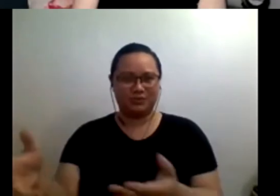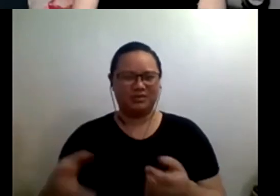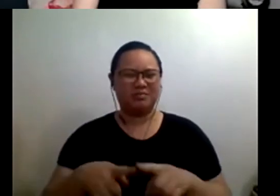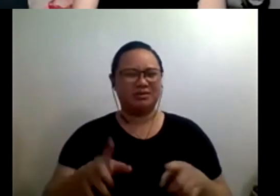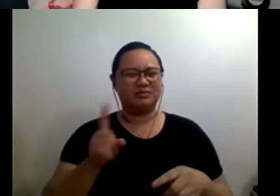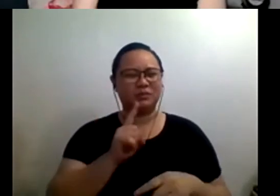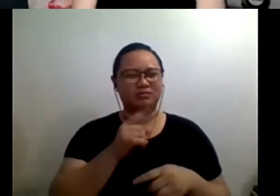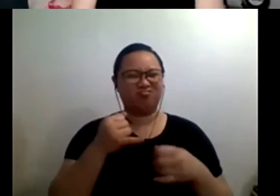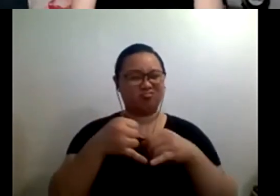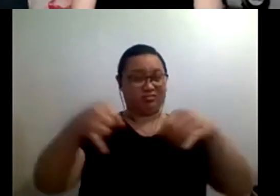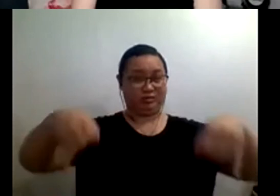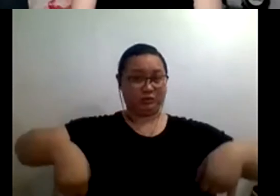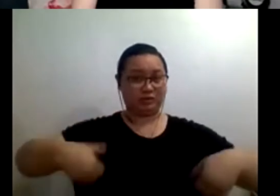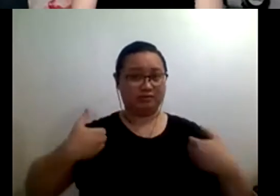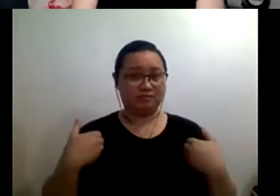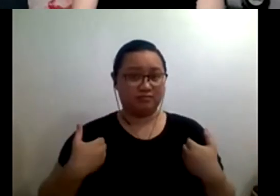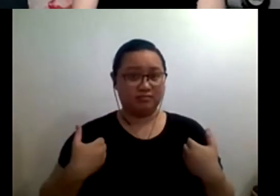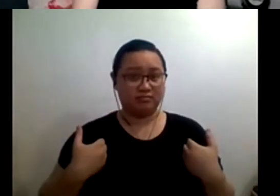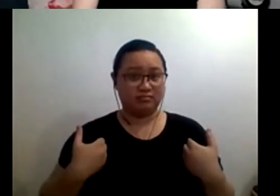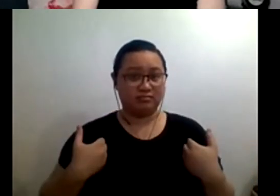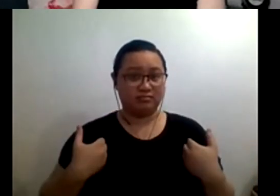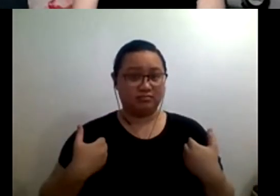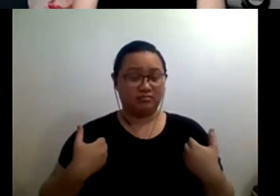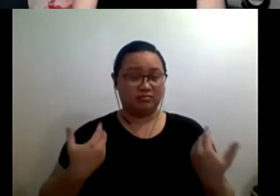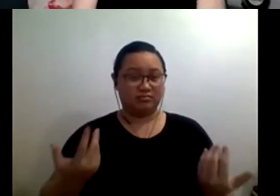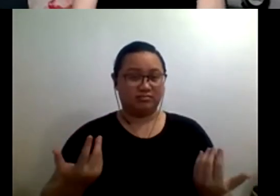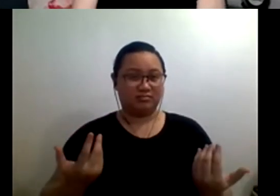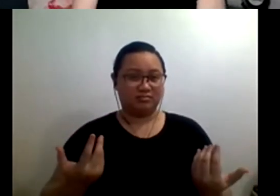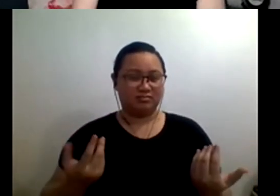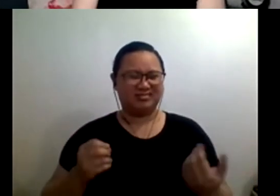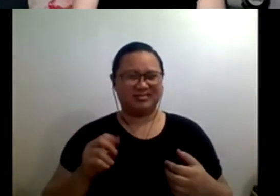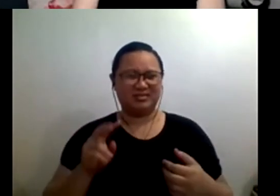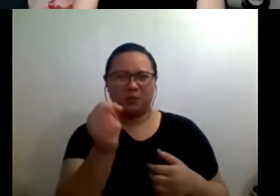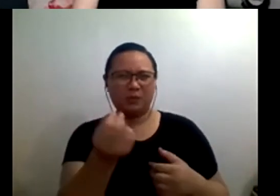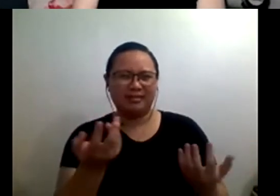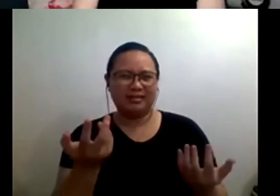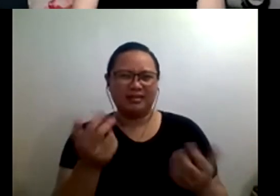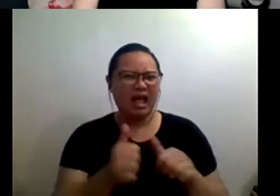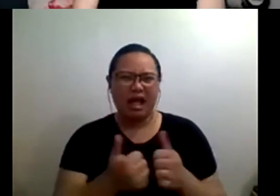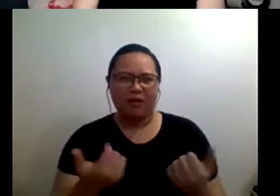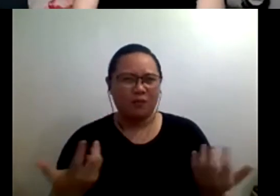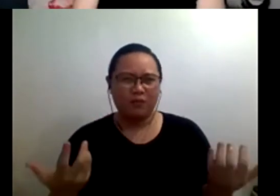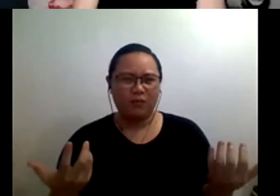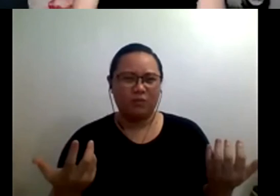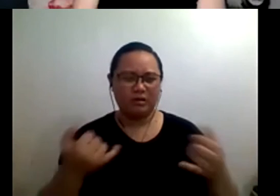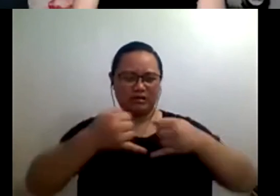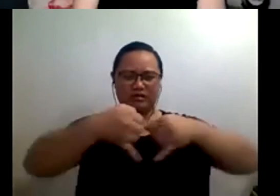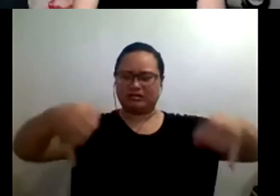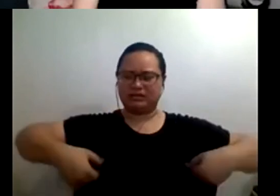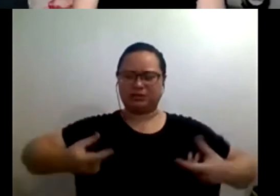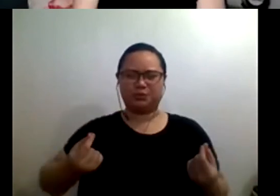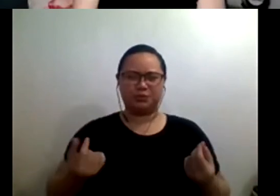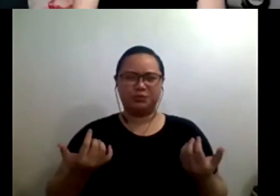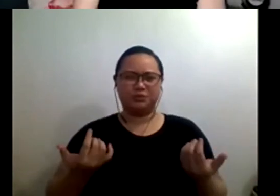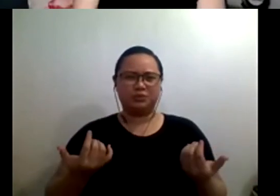or kung nagdo-draw ka ng line, kailan sa pag-extend ng grace mo sa